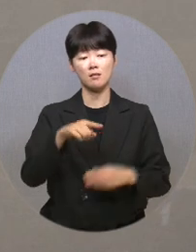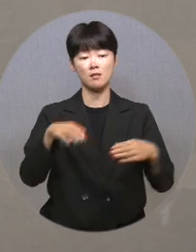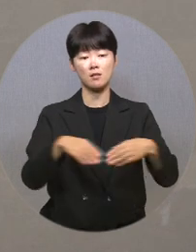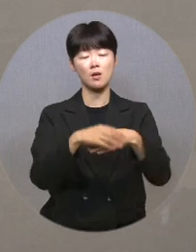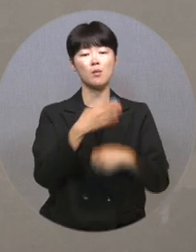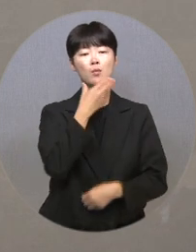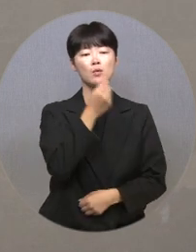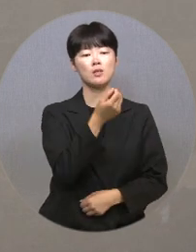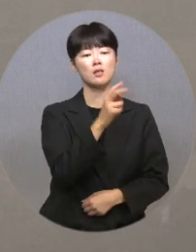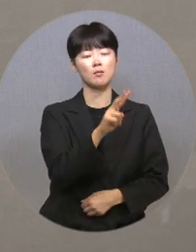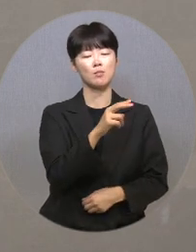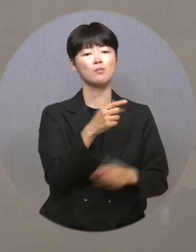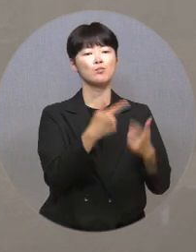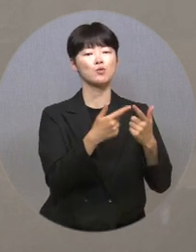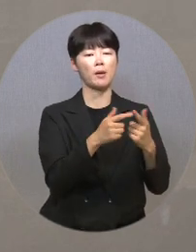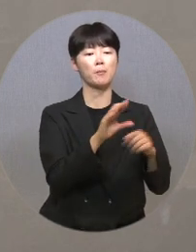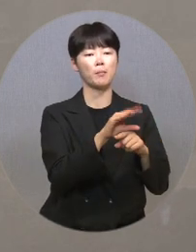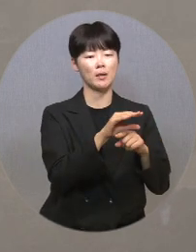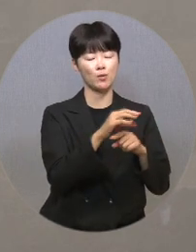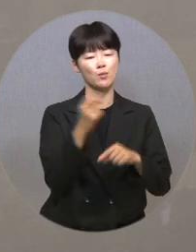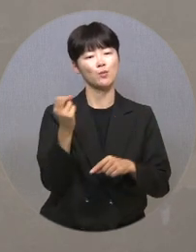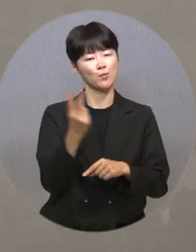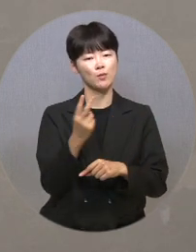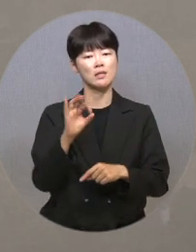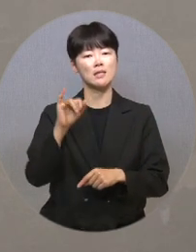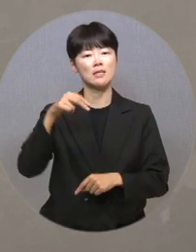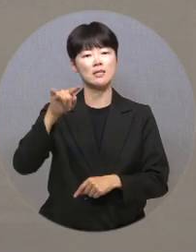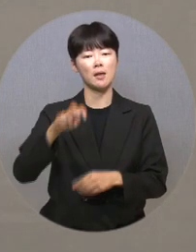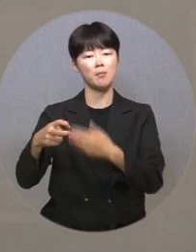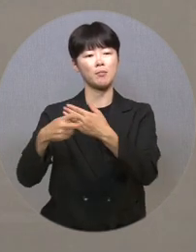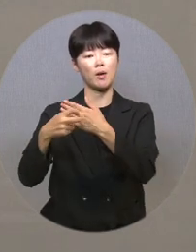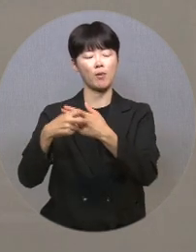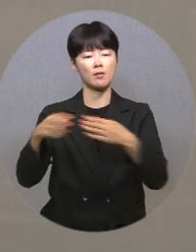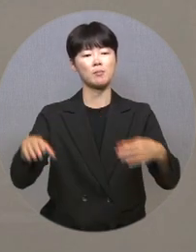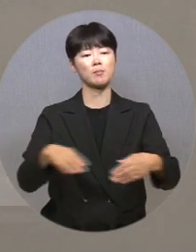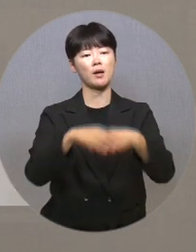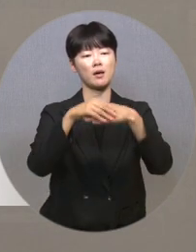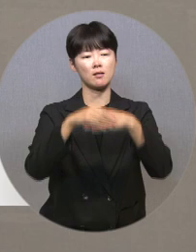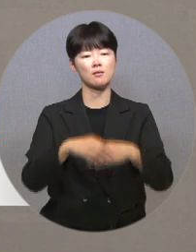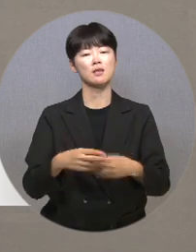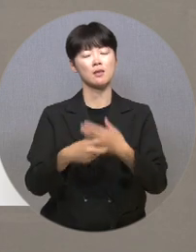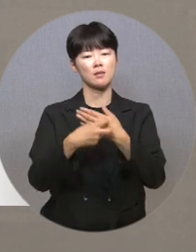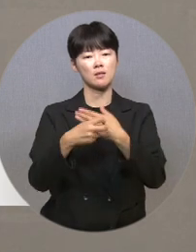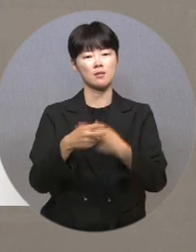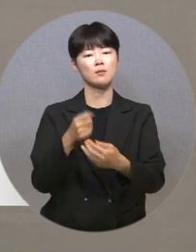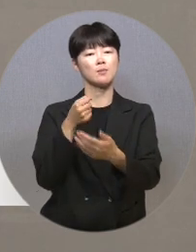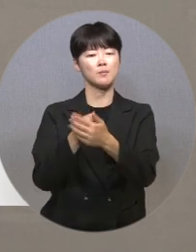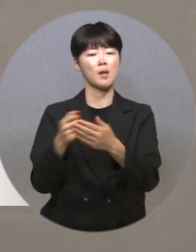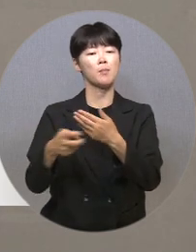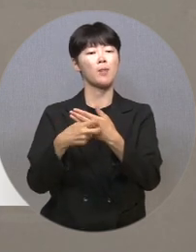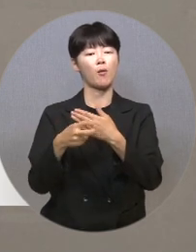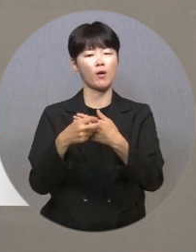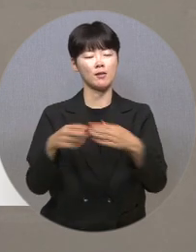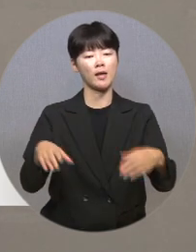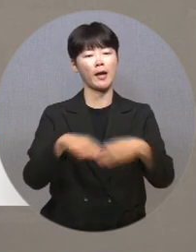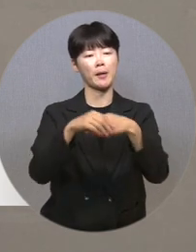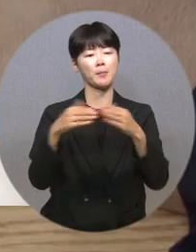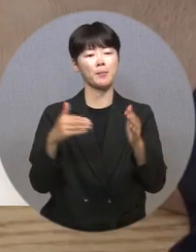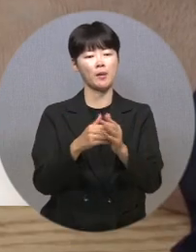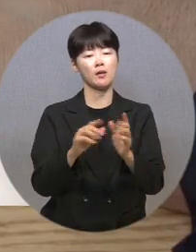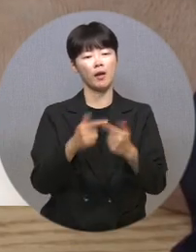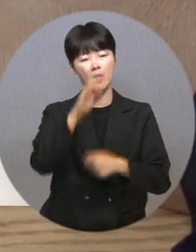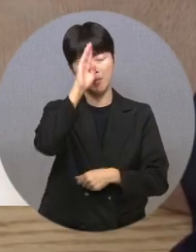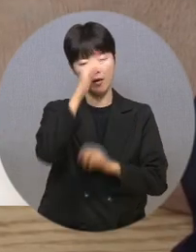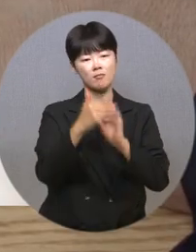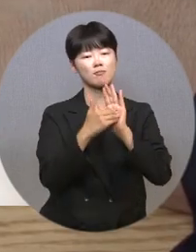복지TV 부산방송과 이샘병원 간 의료지정병원 협약을 체결하고 질환 예방 및 진료, 특별 종합검진